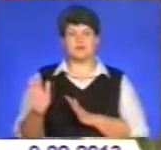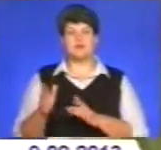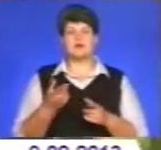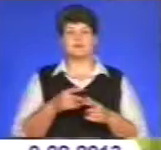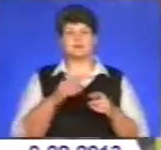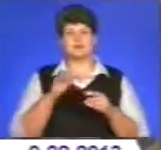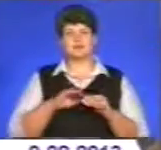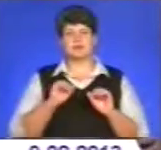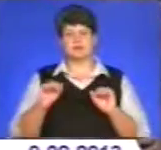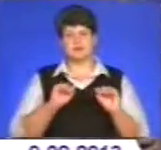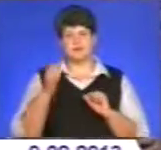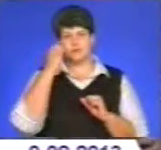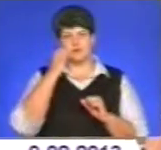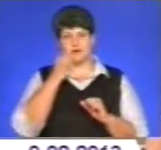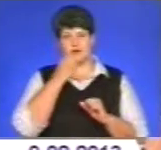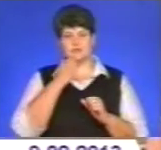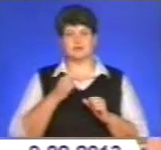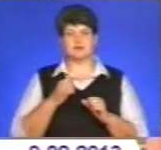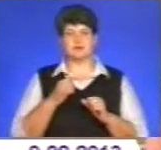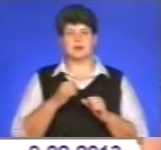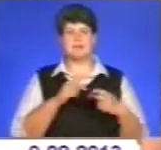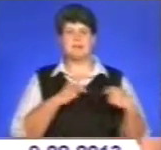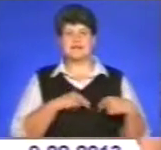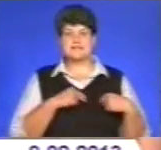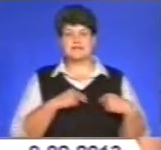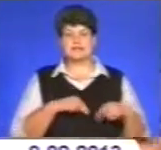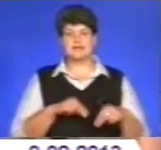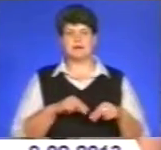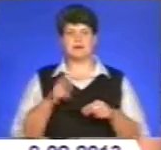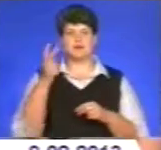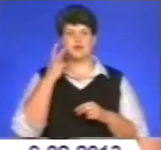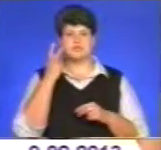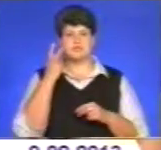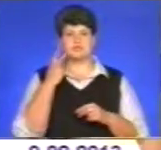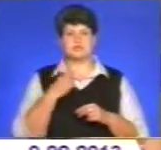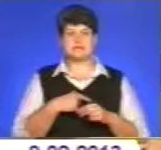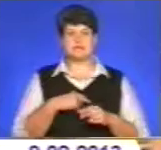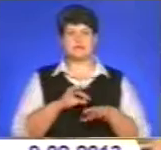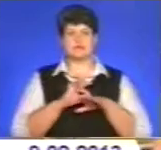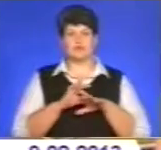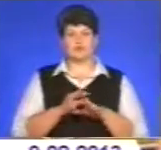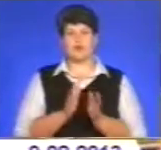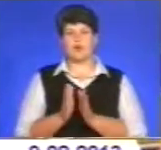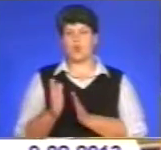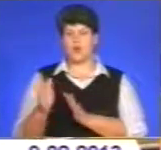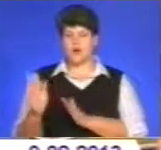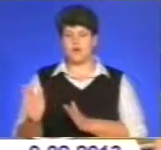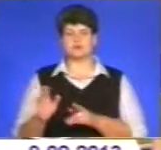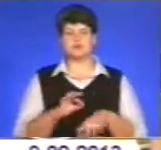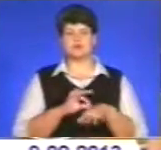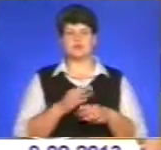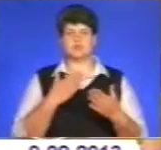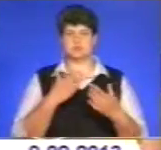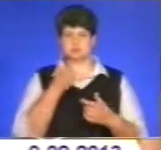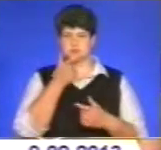за цікаво організований захід. Працівники постійно себе ведуть акуратно, дуже відносяться